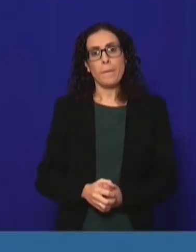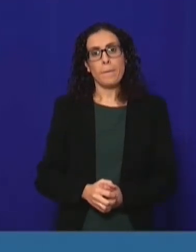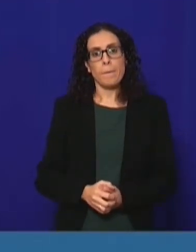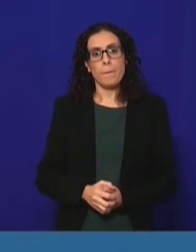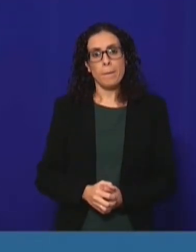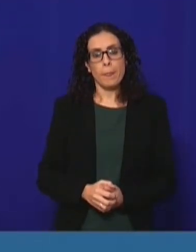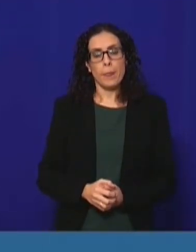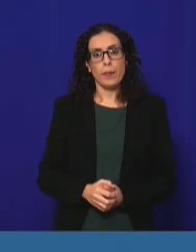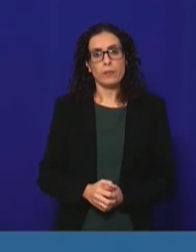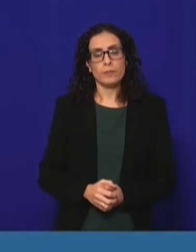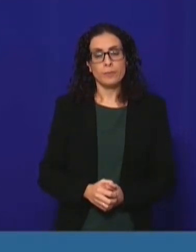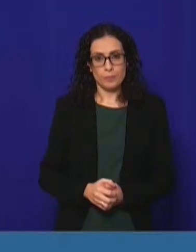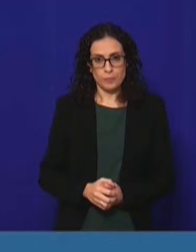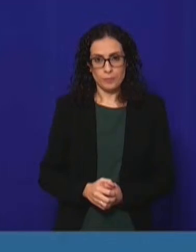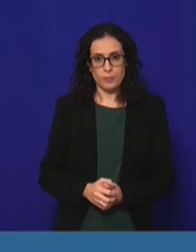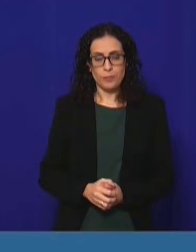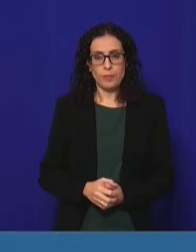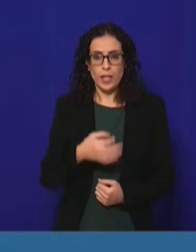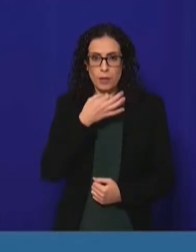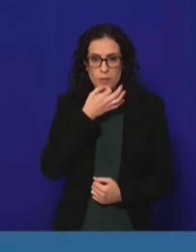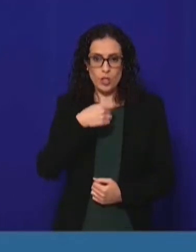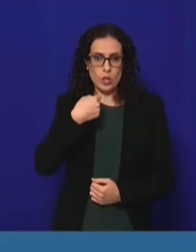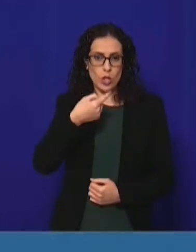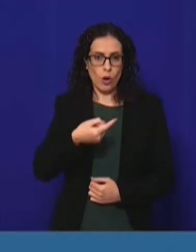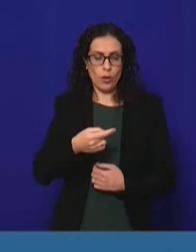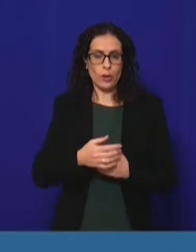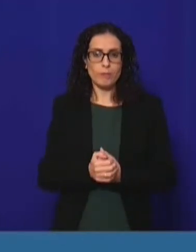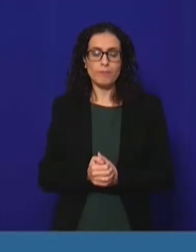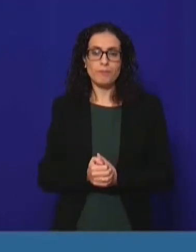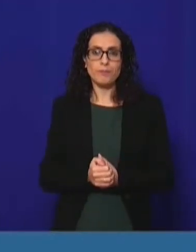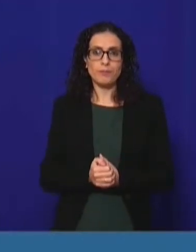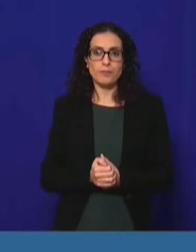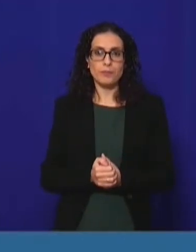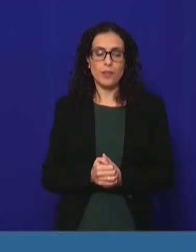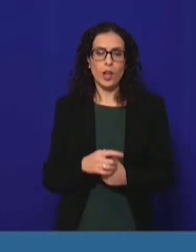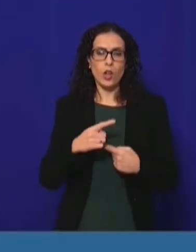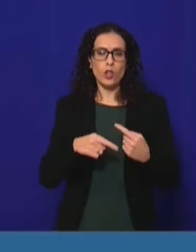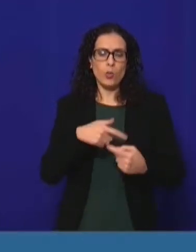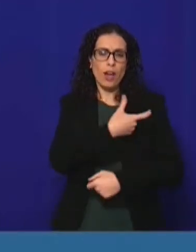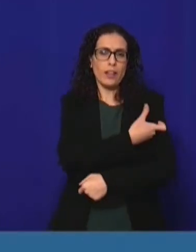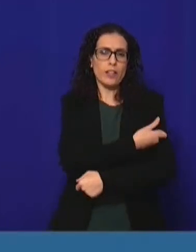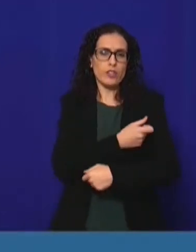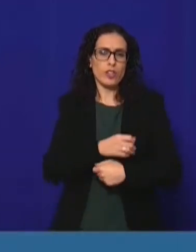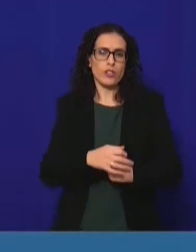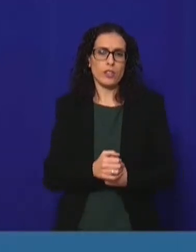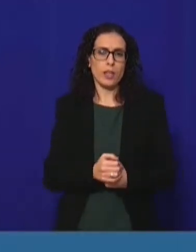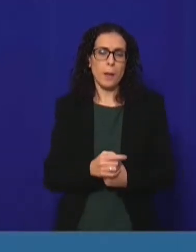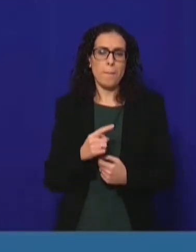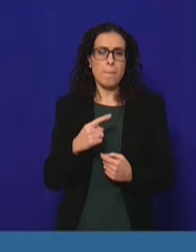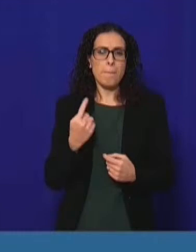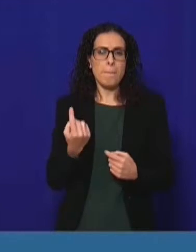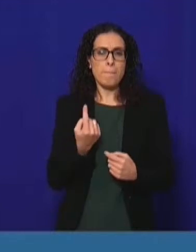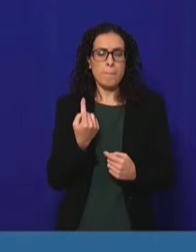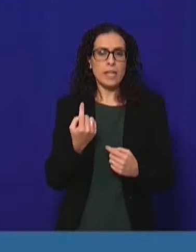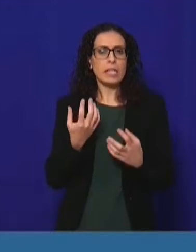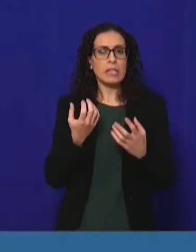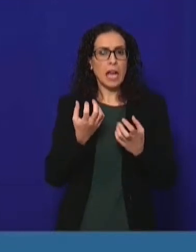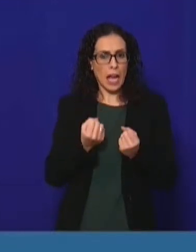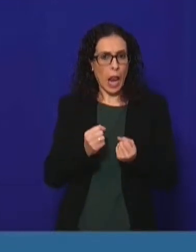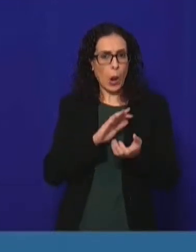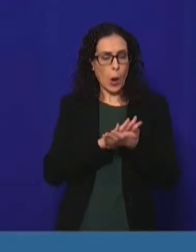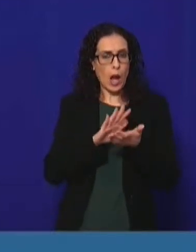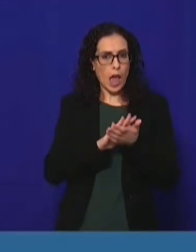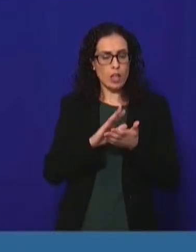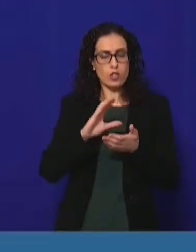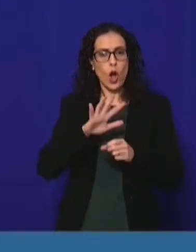Il-wara nofsinhar tajjeb Ruth Castillo TVM dwar it-tilqima għal COVID. Min diġà kellu il-COVID